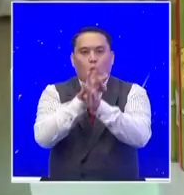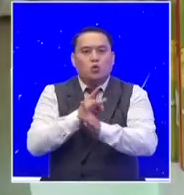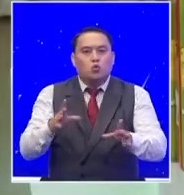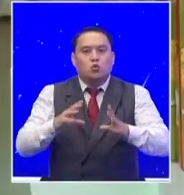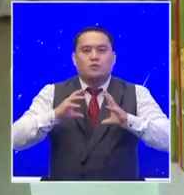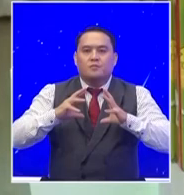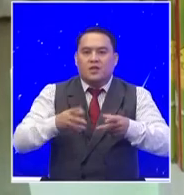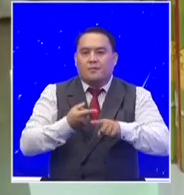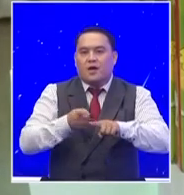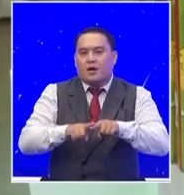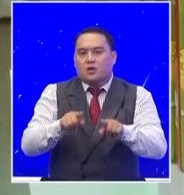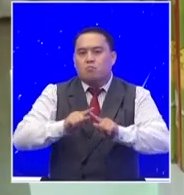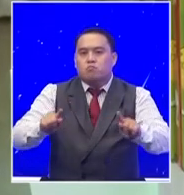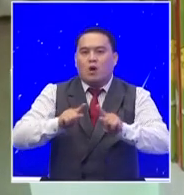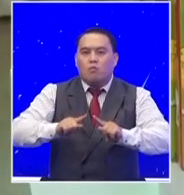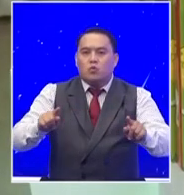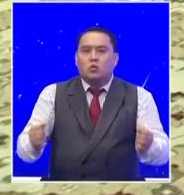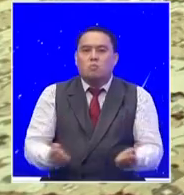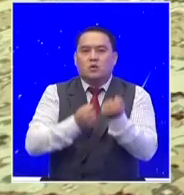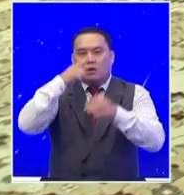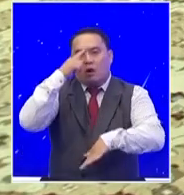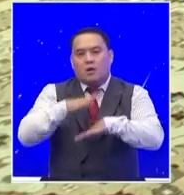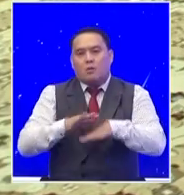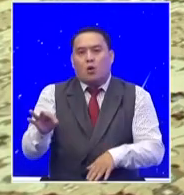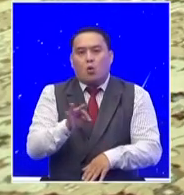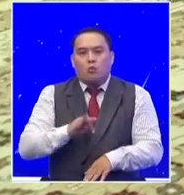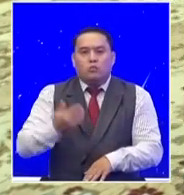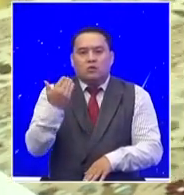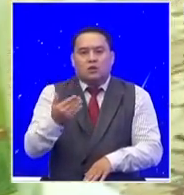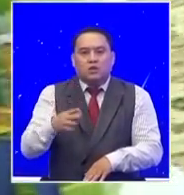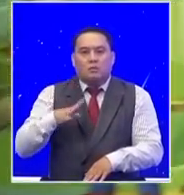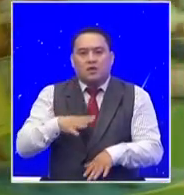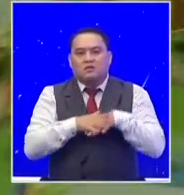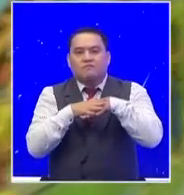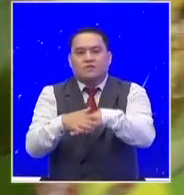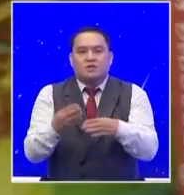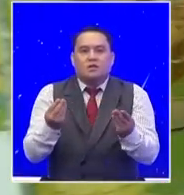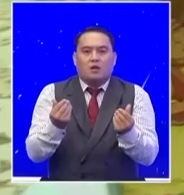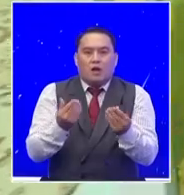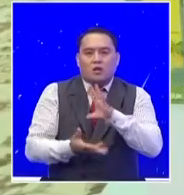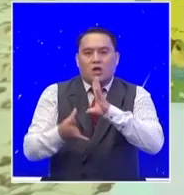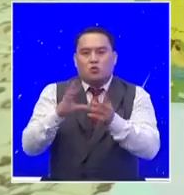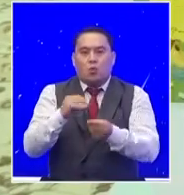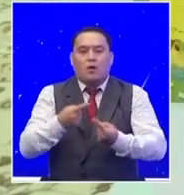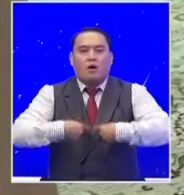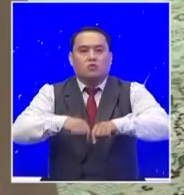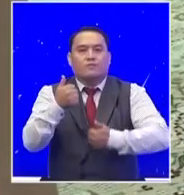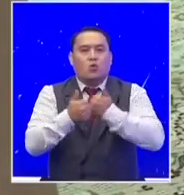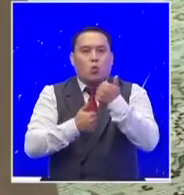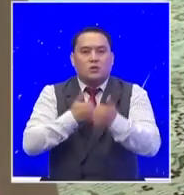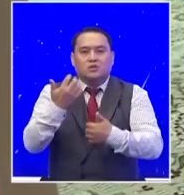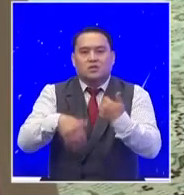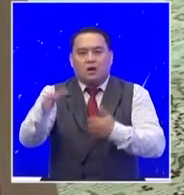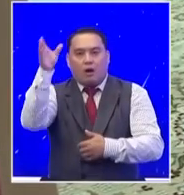культурно-просветительском мире. В целях ее популяризации при поддержке акима области Аманды Кабаталова были выделены средства. Итогом стал организованный конкурс